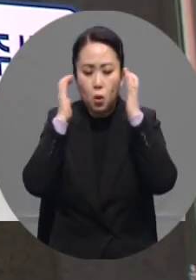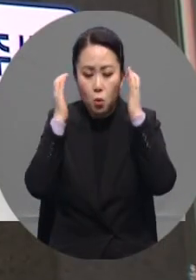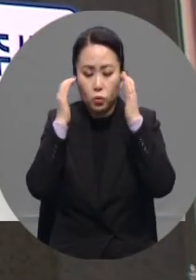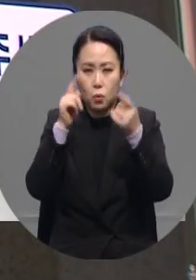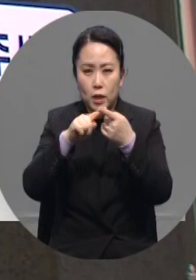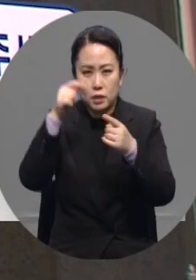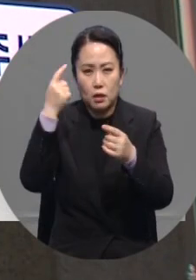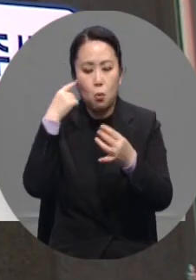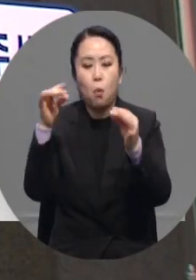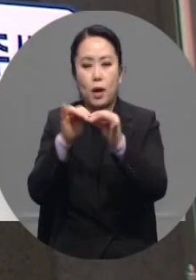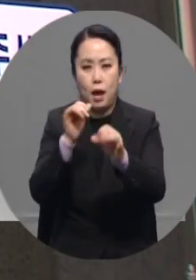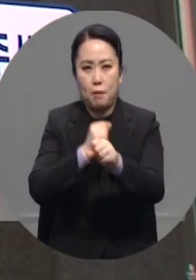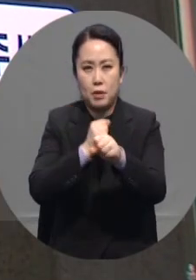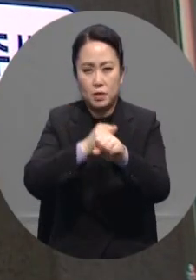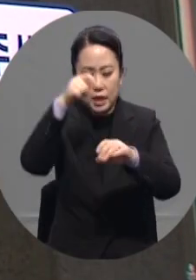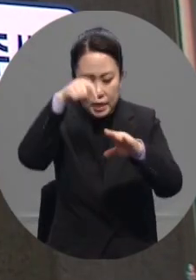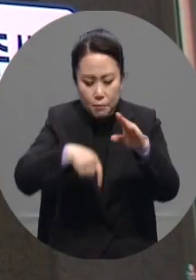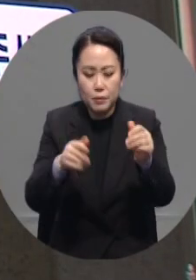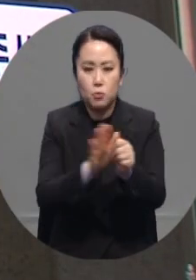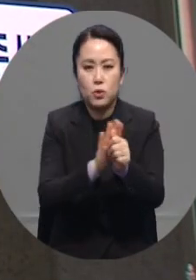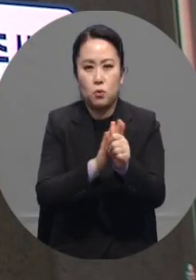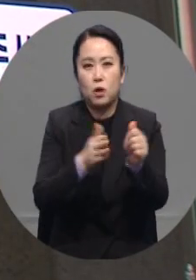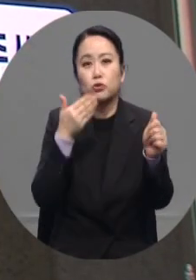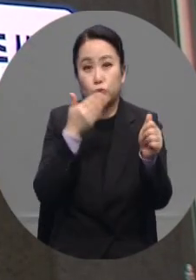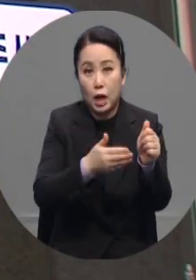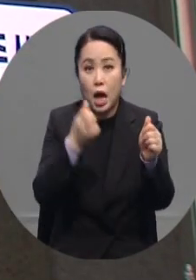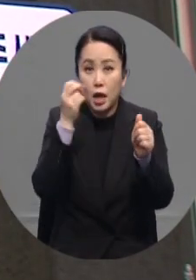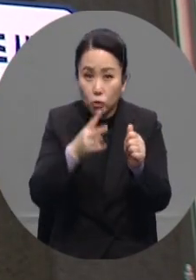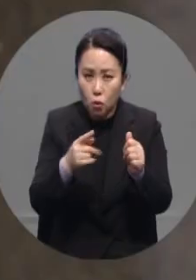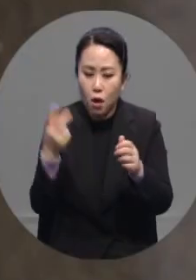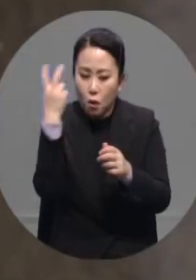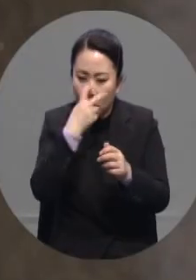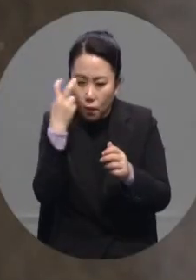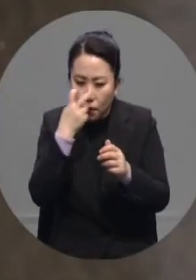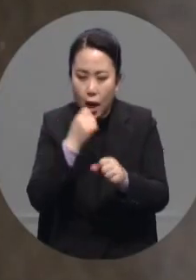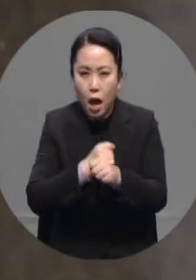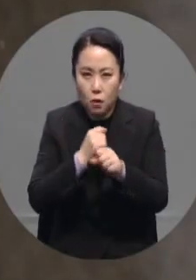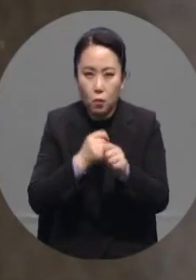진상을 객관적으로 확인하고 개선할 부분이 있는지 살펴보겠다고 밝혔습니다.